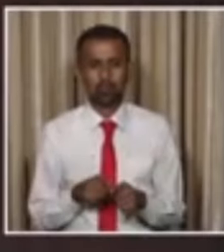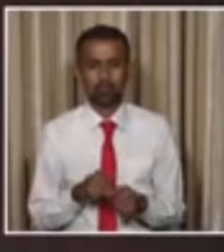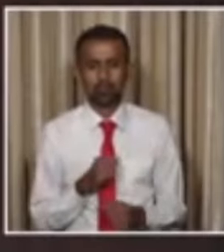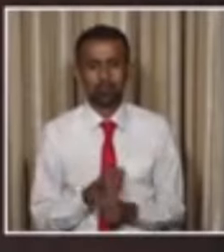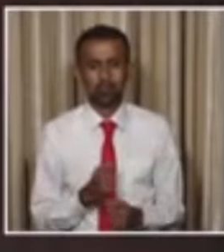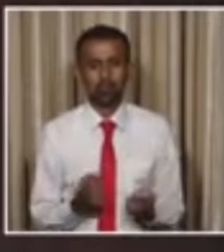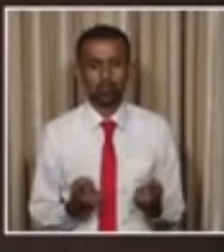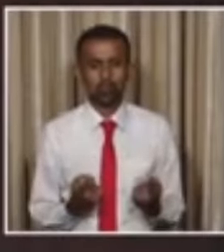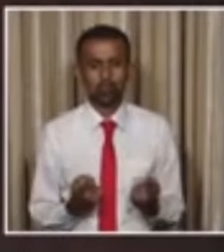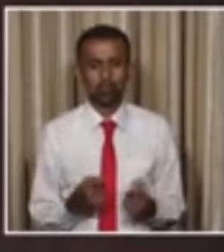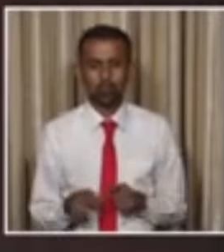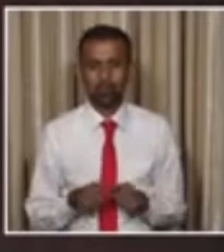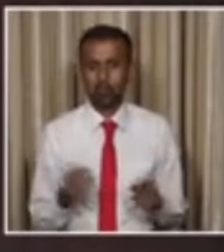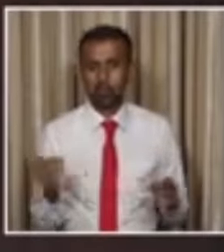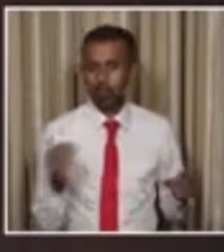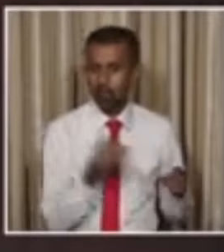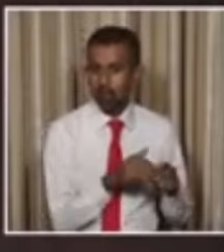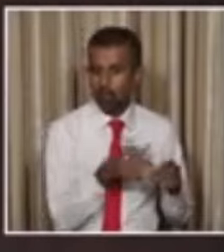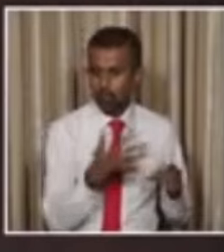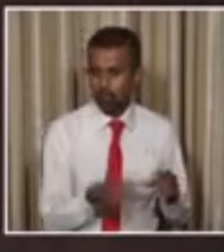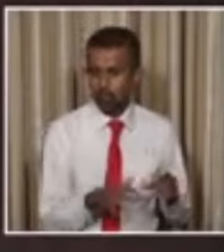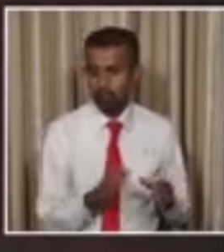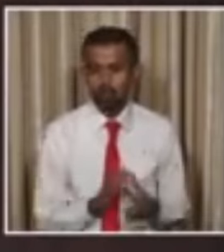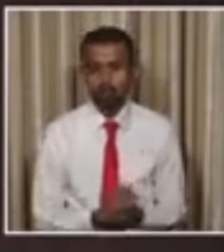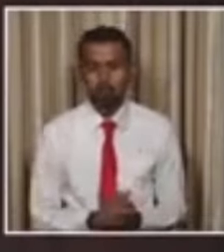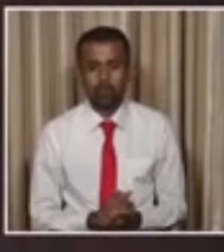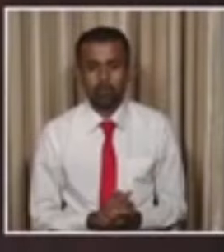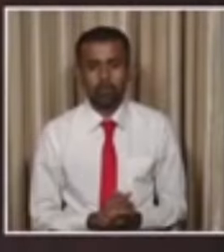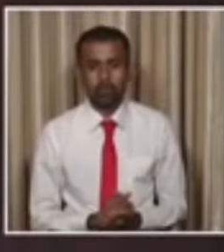රජයේ අවශ්‍යතාවය මත ඇවිල්ලා ගරු